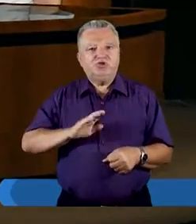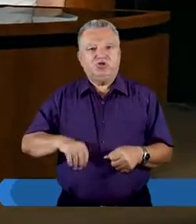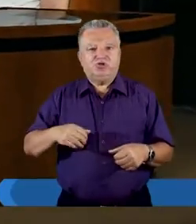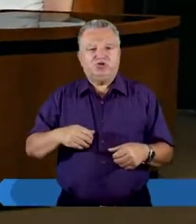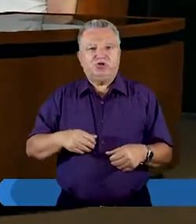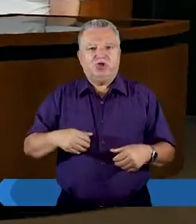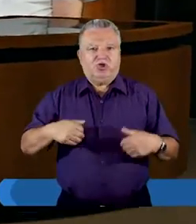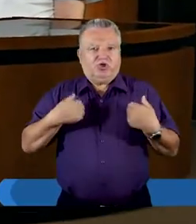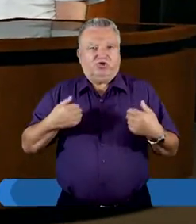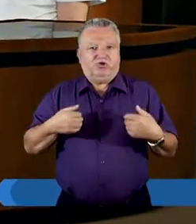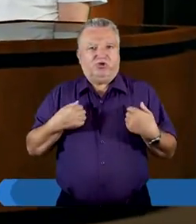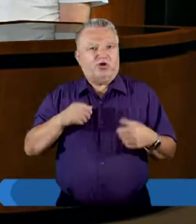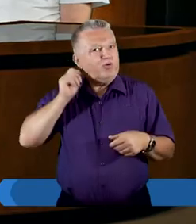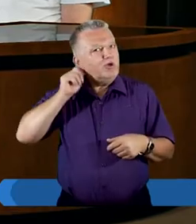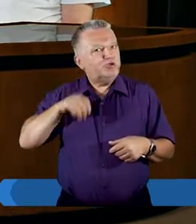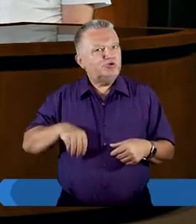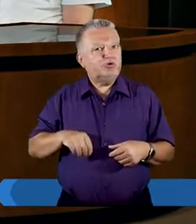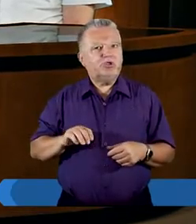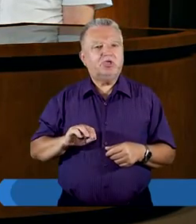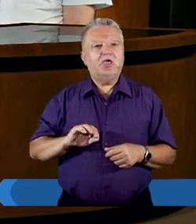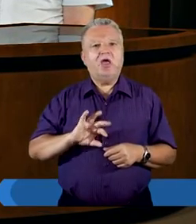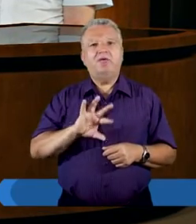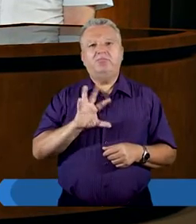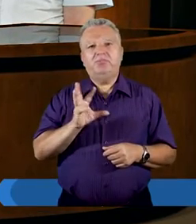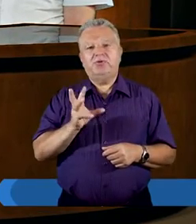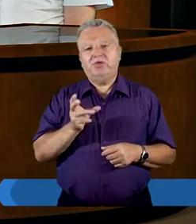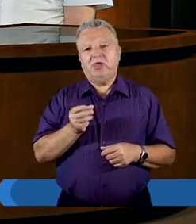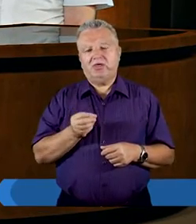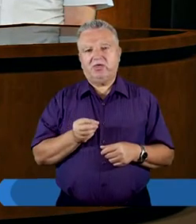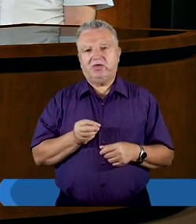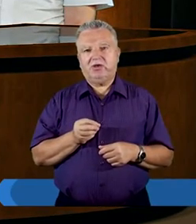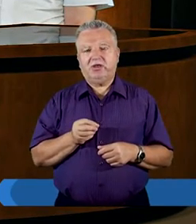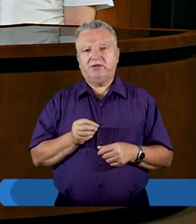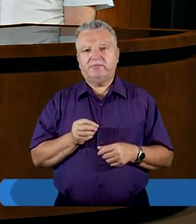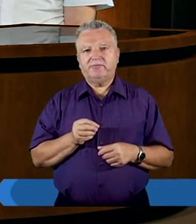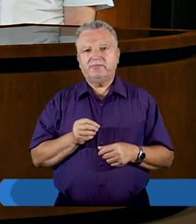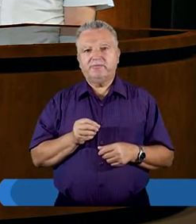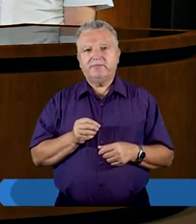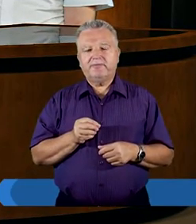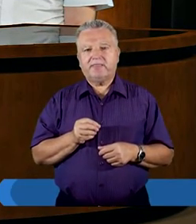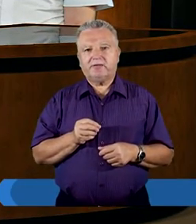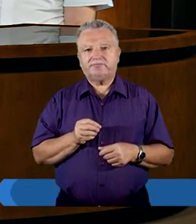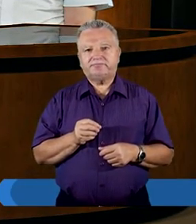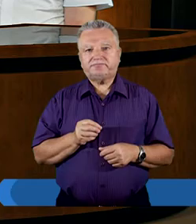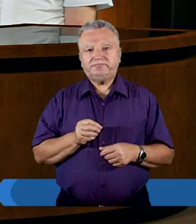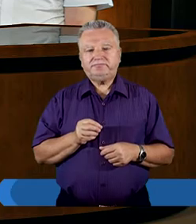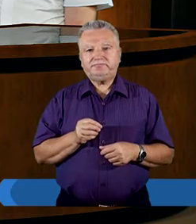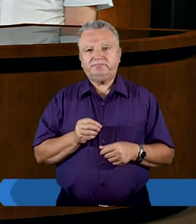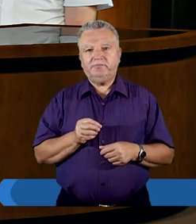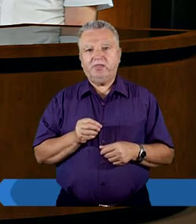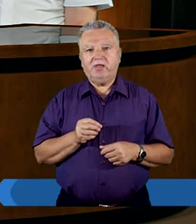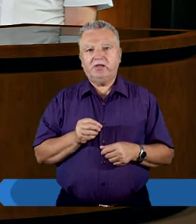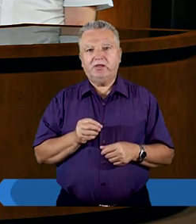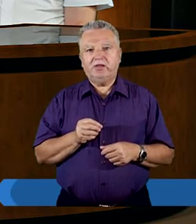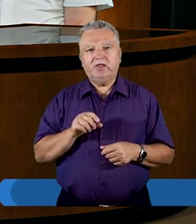to jak bajka, bo jeszcze komuś się ta myśl spodoba, że to rzeczywiście jest literatura z tej dziedziny. Otóż